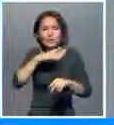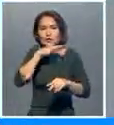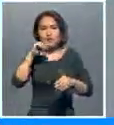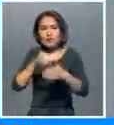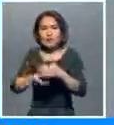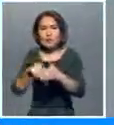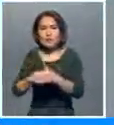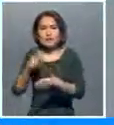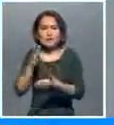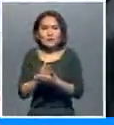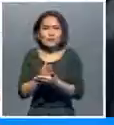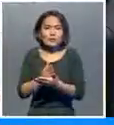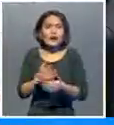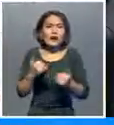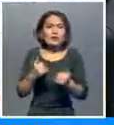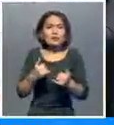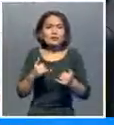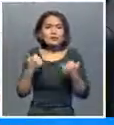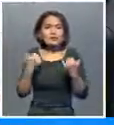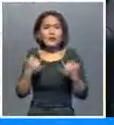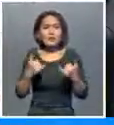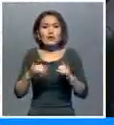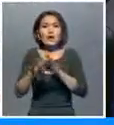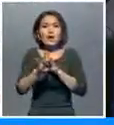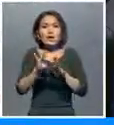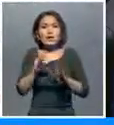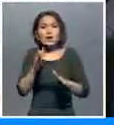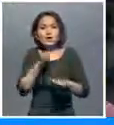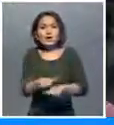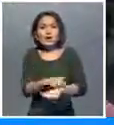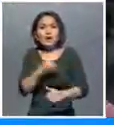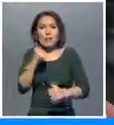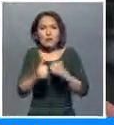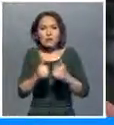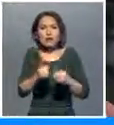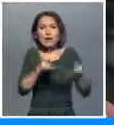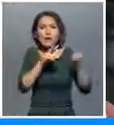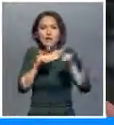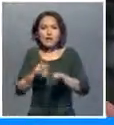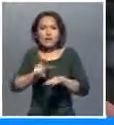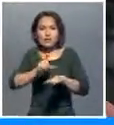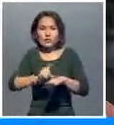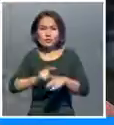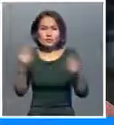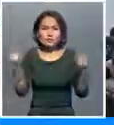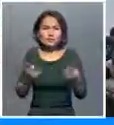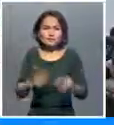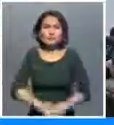ұзақ мерзімге тастап кетуі тәрізді факторлар әсер етуде. Ал сайлауды ұзақ мерзімді байқау бақылаушылар үшін өлшеусіз